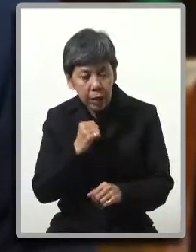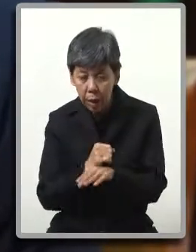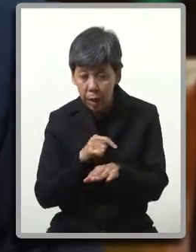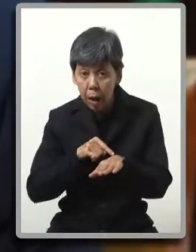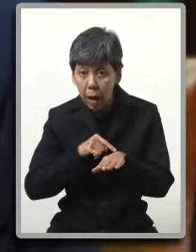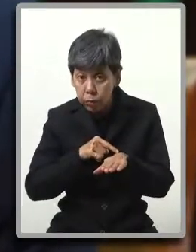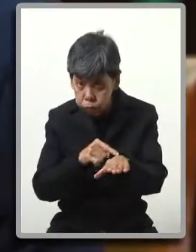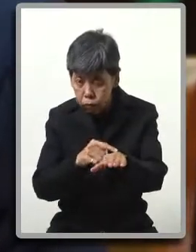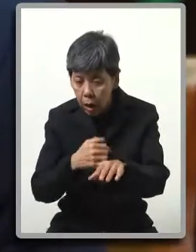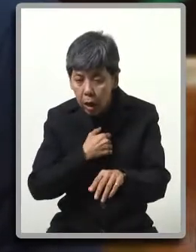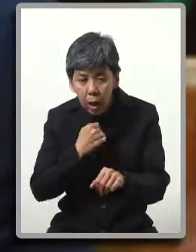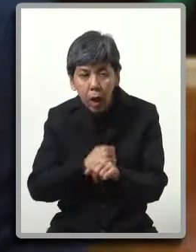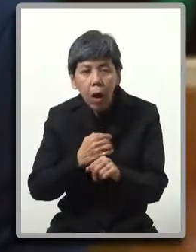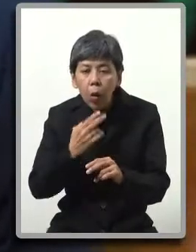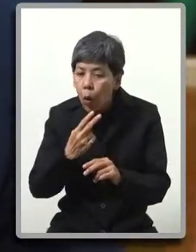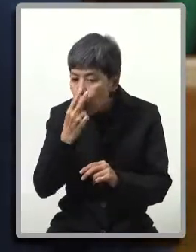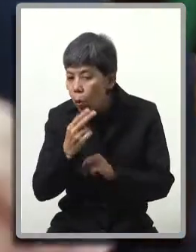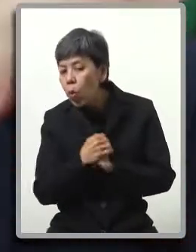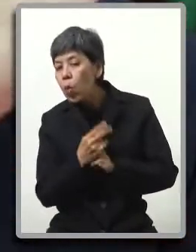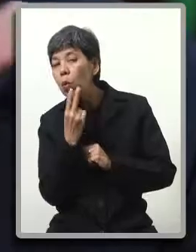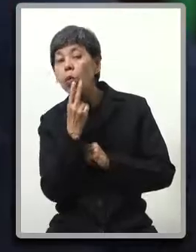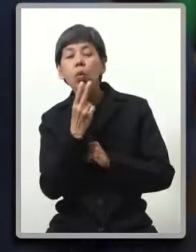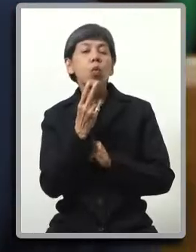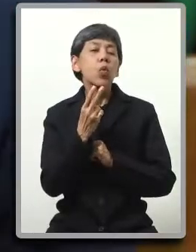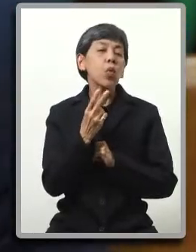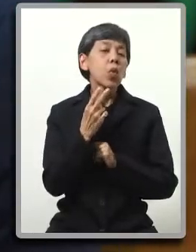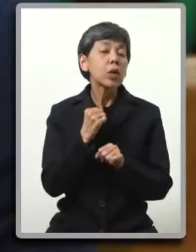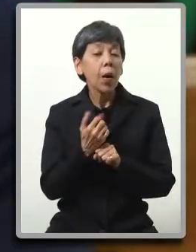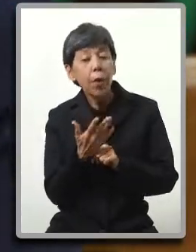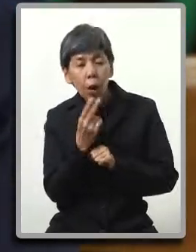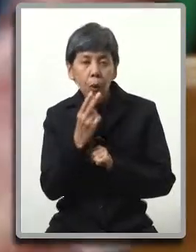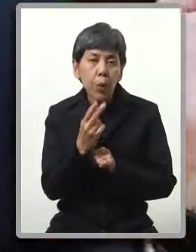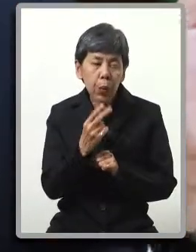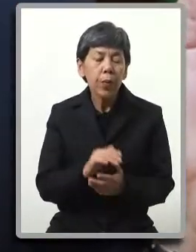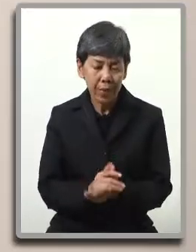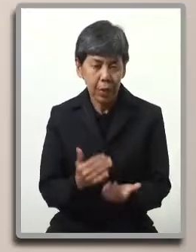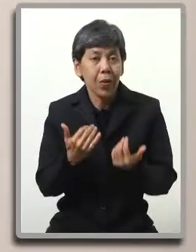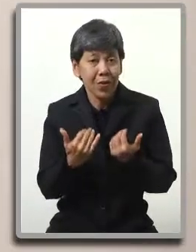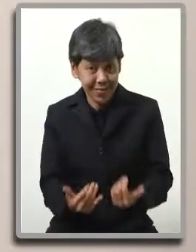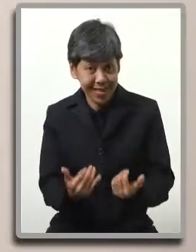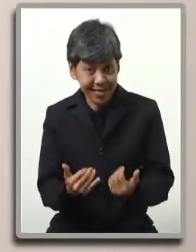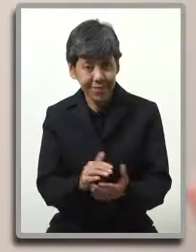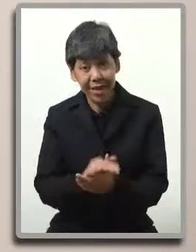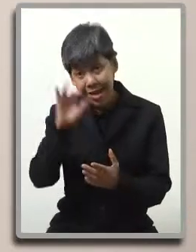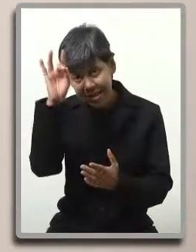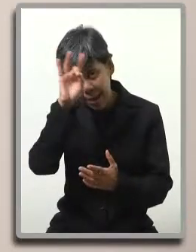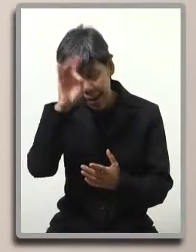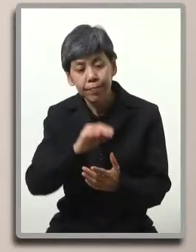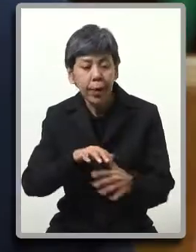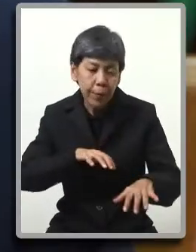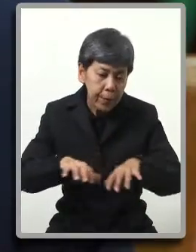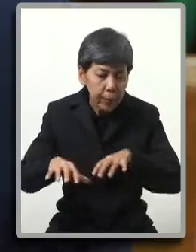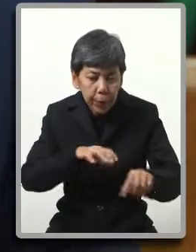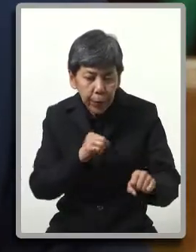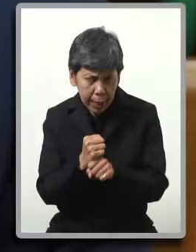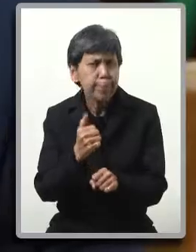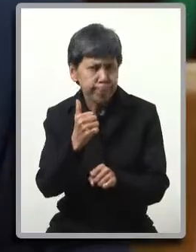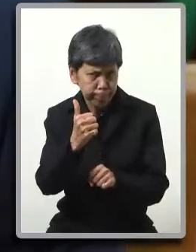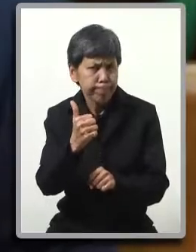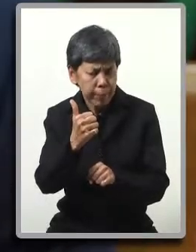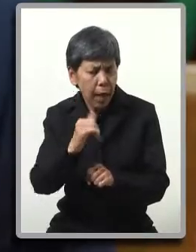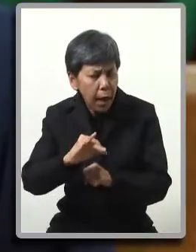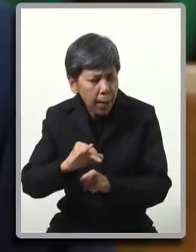ตั้งแต่เริ่มออกรถแล้วผมก็ส่งคนผมไปสุ่มดักดูด้วยว่าทำหรือไม่ทำวันนี้เขาบริหารจัด